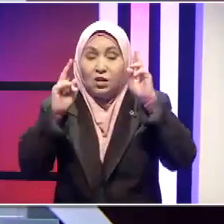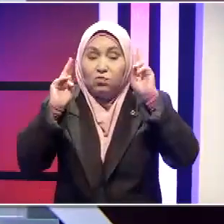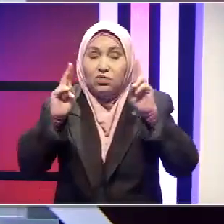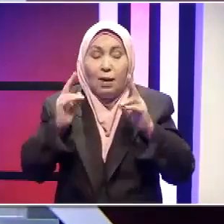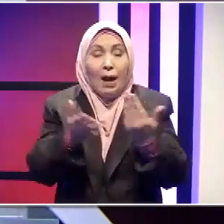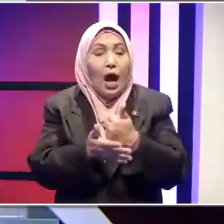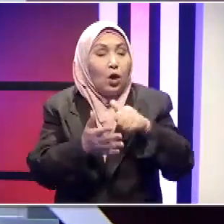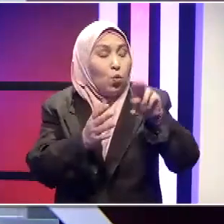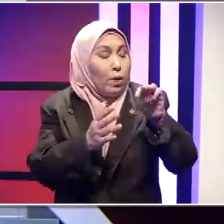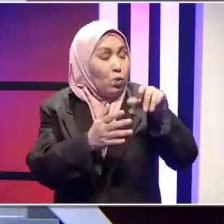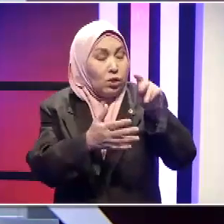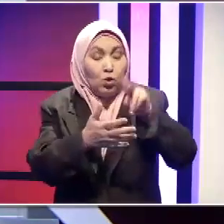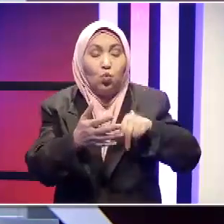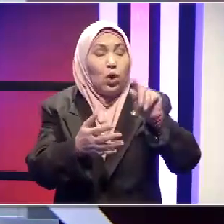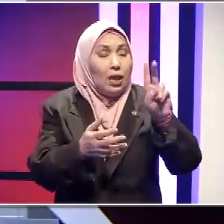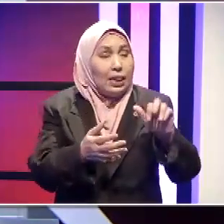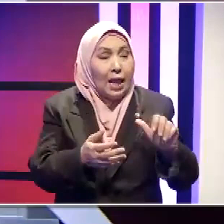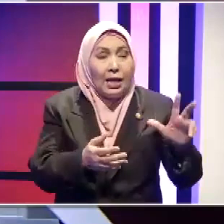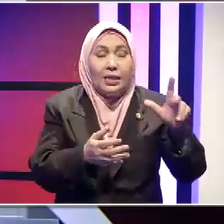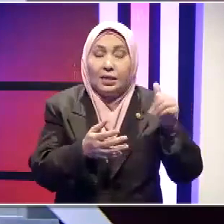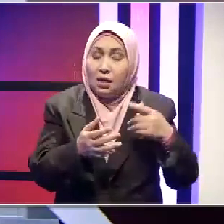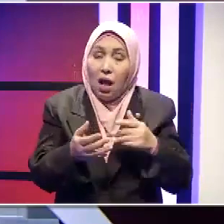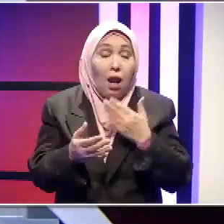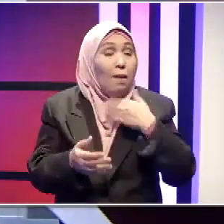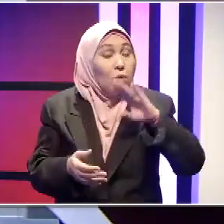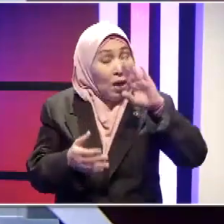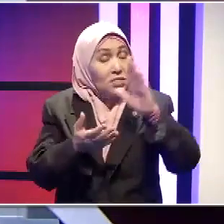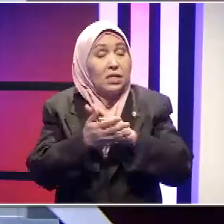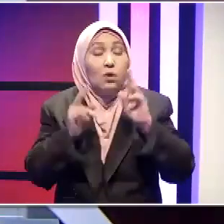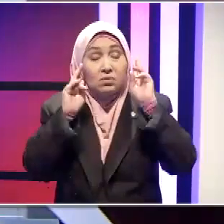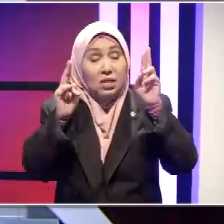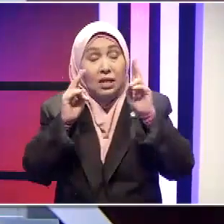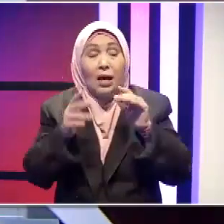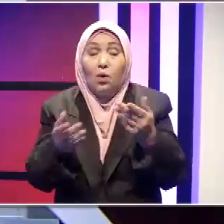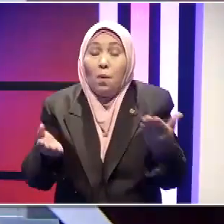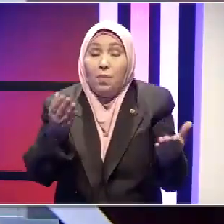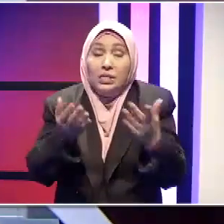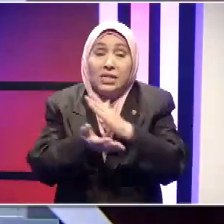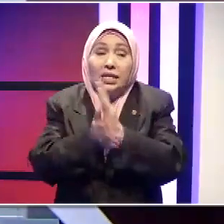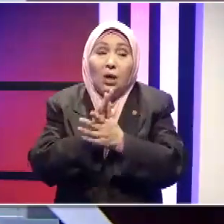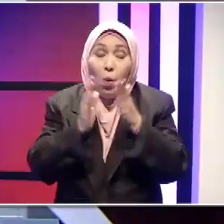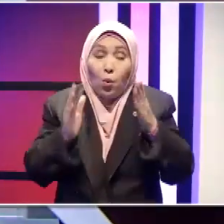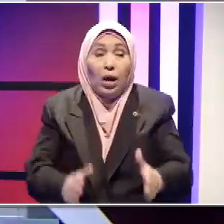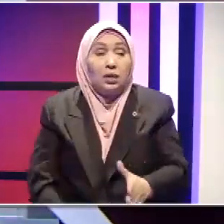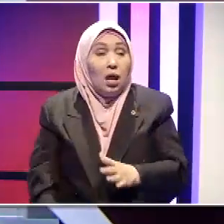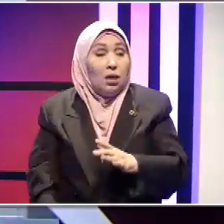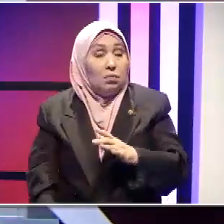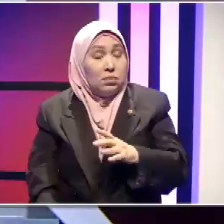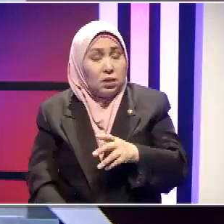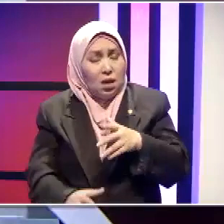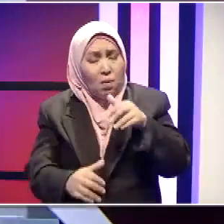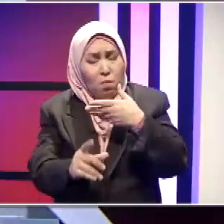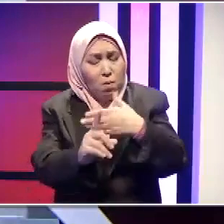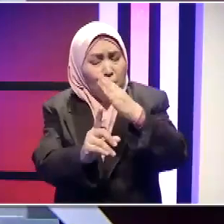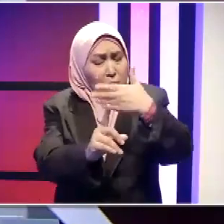ukuran tim dengan gulai jadi ustadzah Alhamdulillah jadi ustadzah berbanding dengan jadi jadi orang-orang yang di nyah